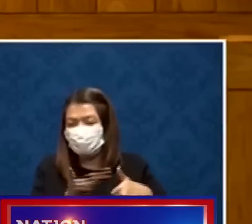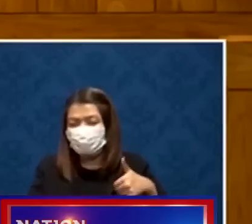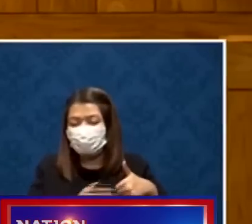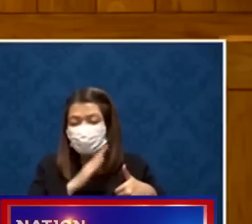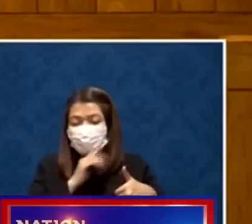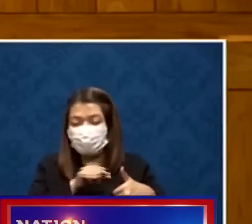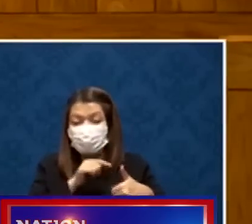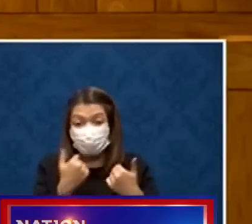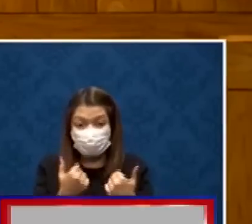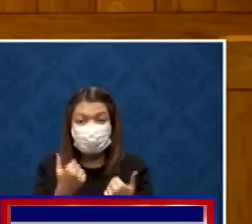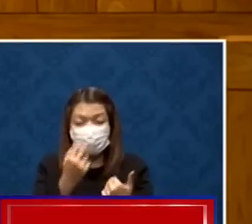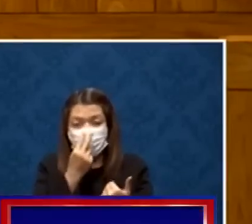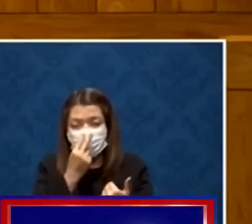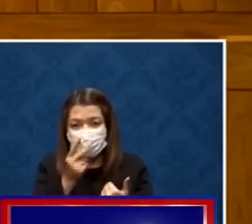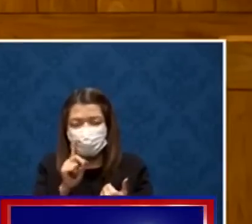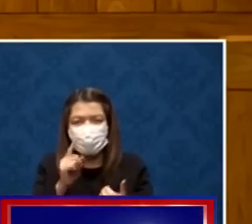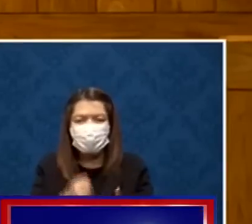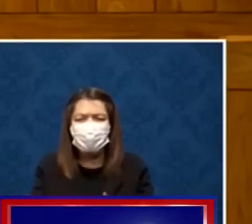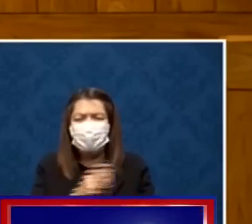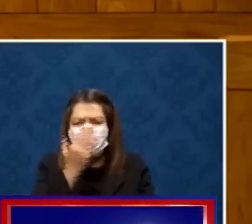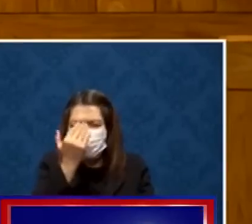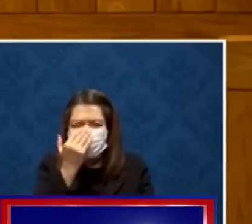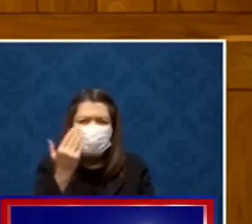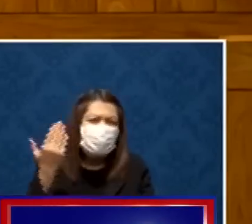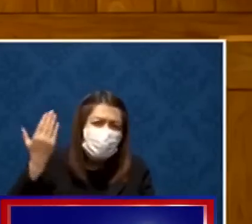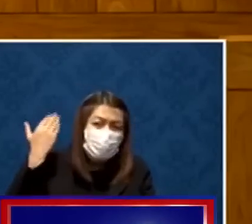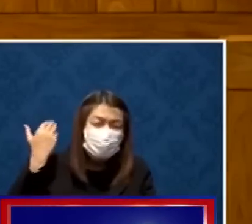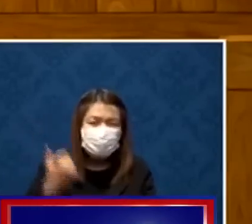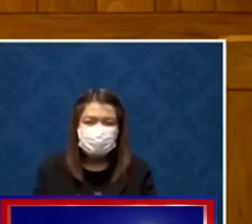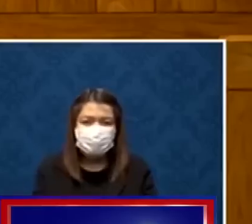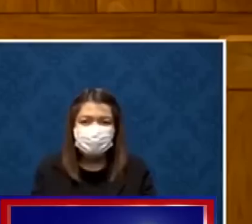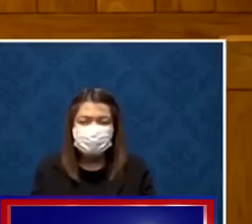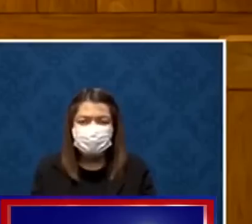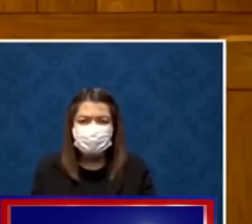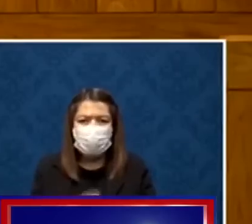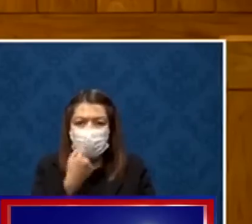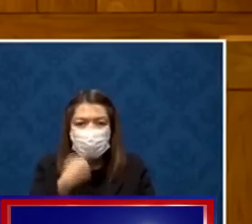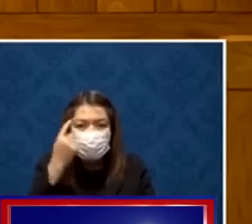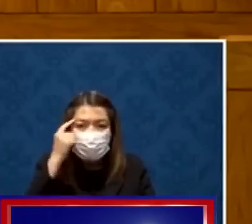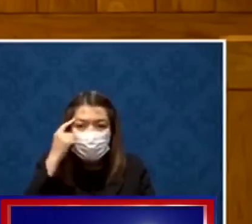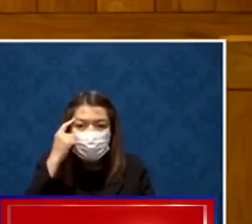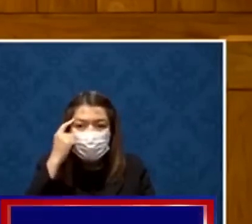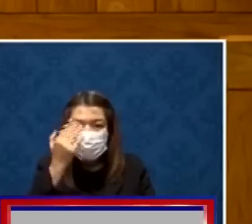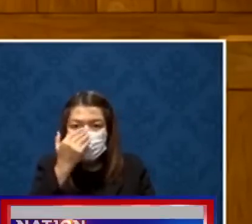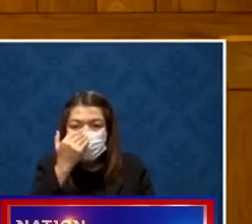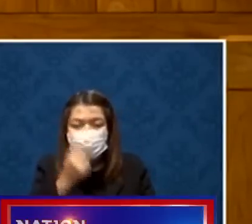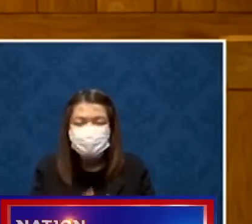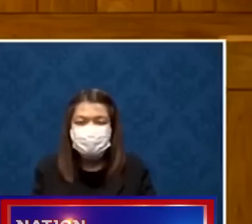ทธ ์ค่ะ เพราะเขาอภิปรายเวลาเขาอภิปรายเขาไม่อภิปรายวันนี้พรุ่งนี ้ค่ะ เขาอภิปรายตั้งแต่